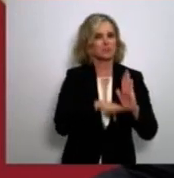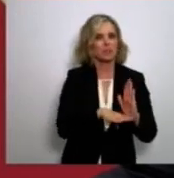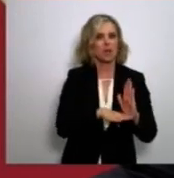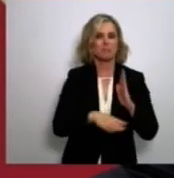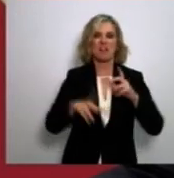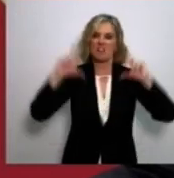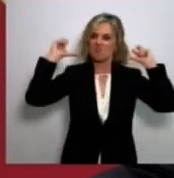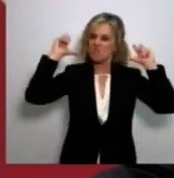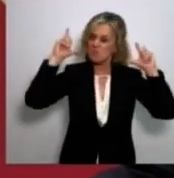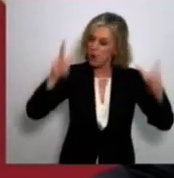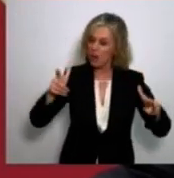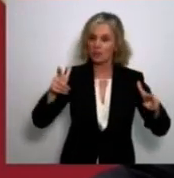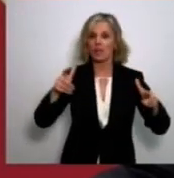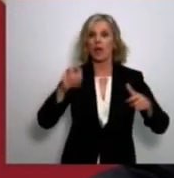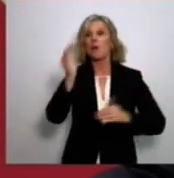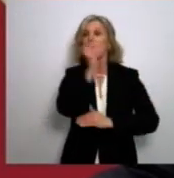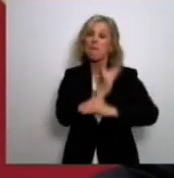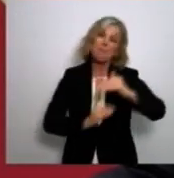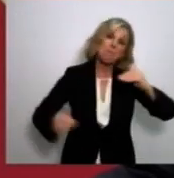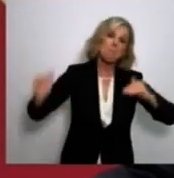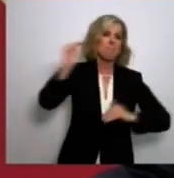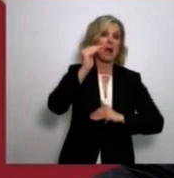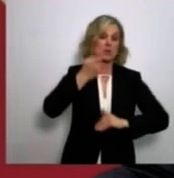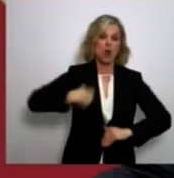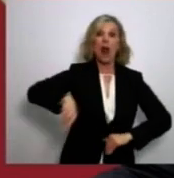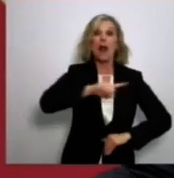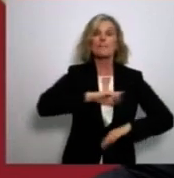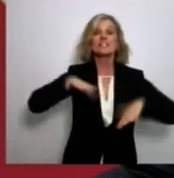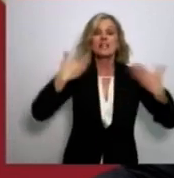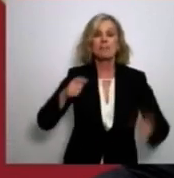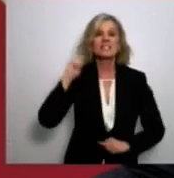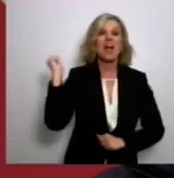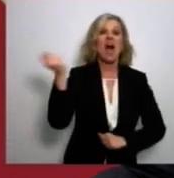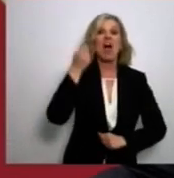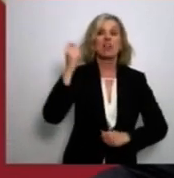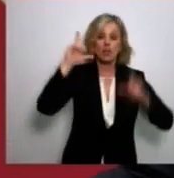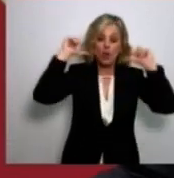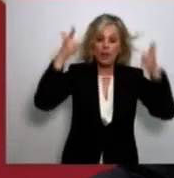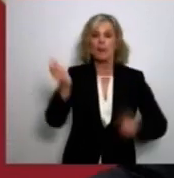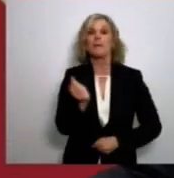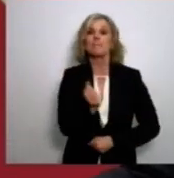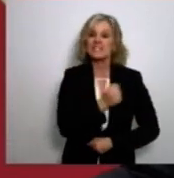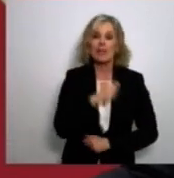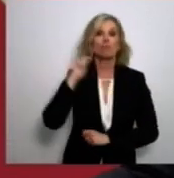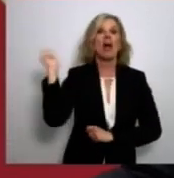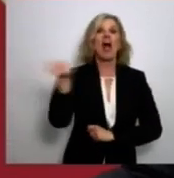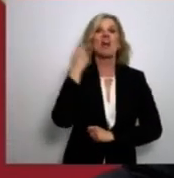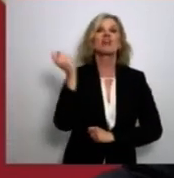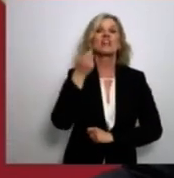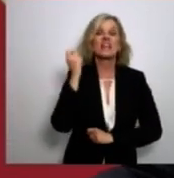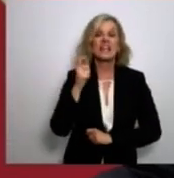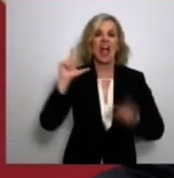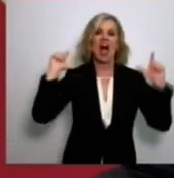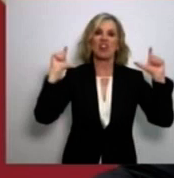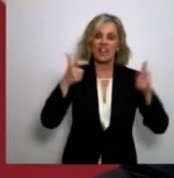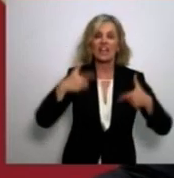την δημοκρατία, γιατί πάνω απ' όλα εμείς είμαστε εθνικοδημοκράτες. Πιστεύουμε στην εθνική δημοκρατία. Στη